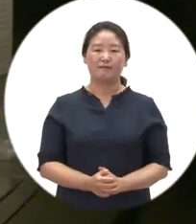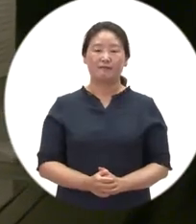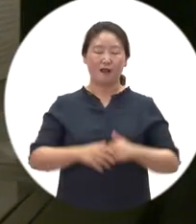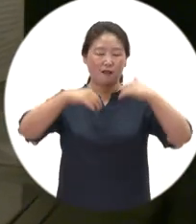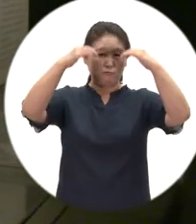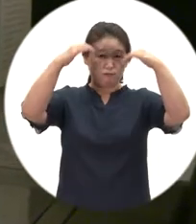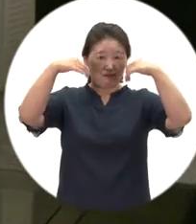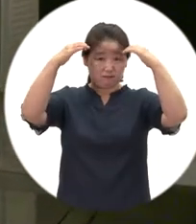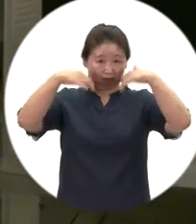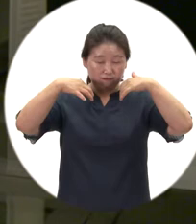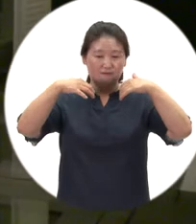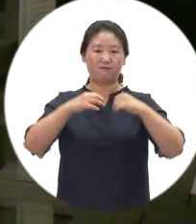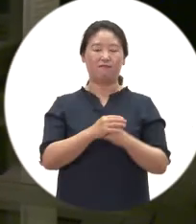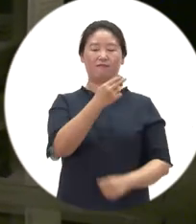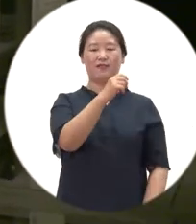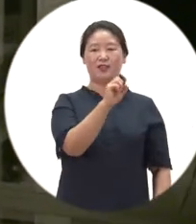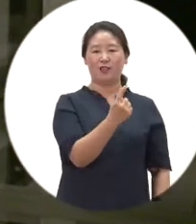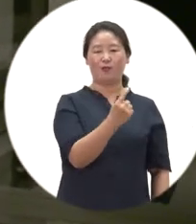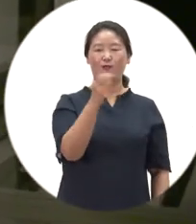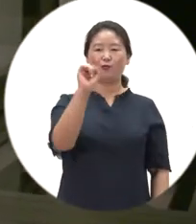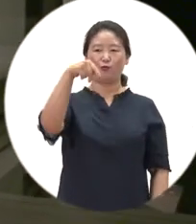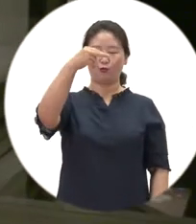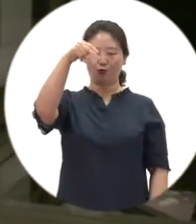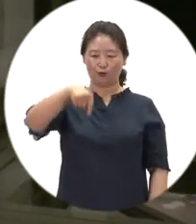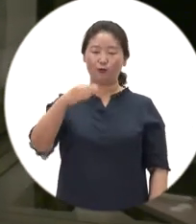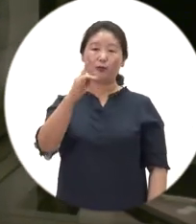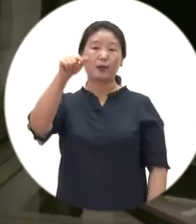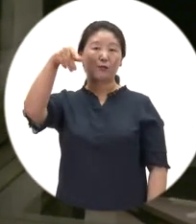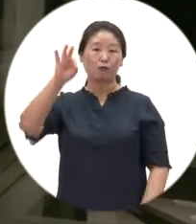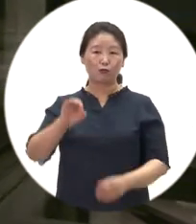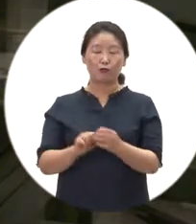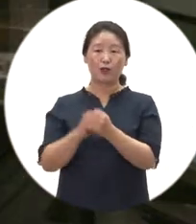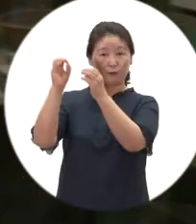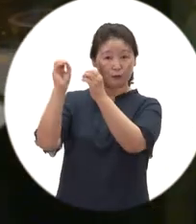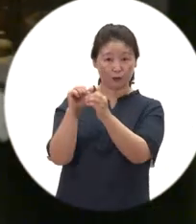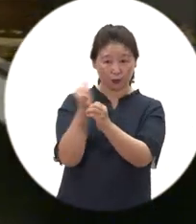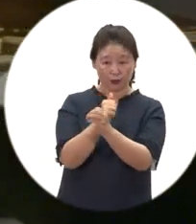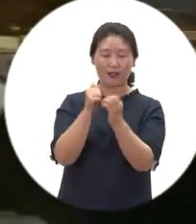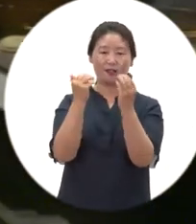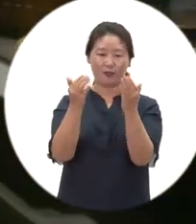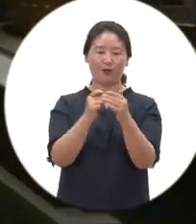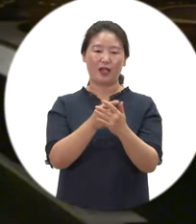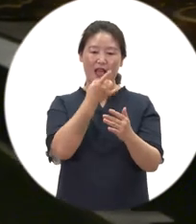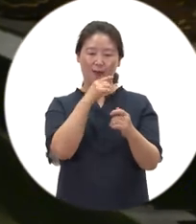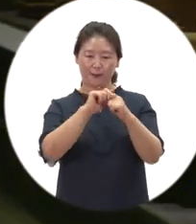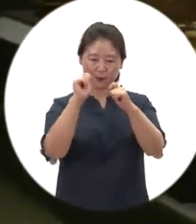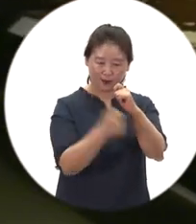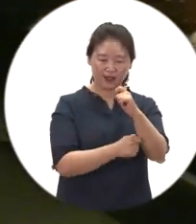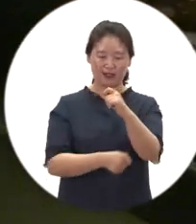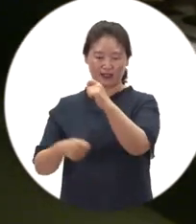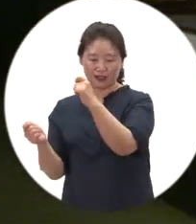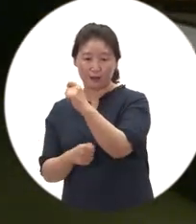3부 여름에서는 단오, 유두, 백중 등의 세시풍속을 소개했고 이와 더불어서 모내기와